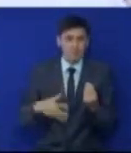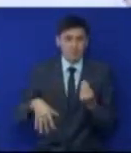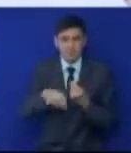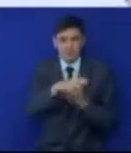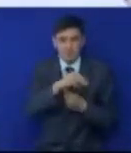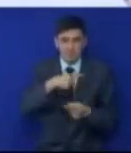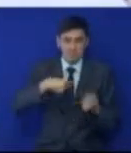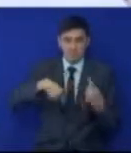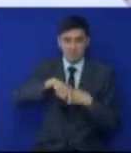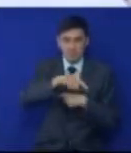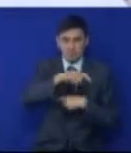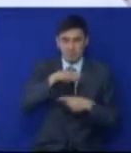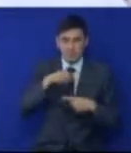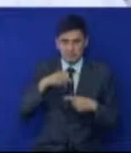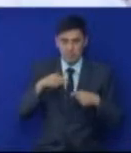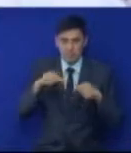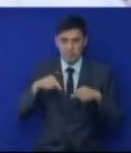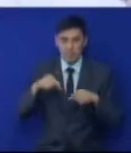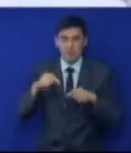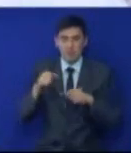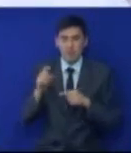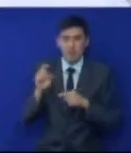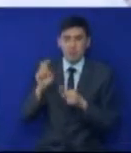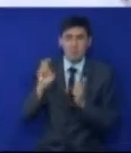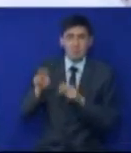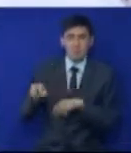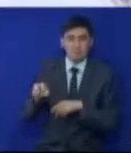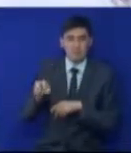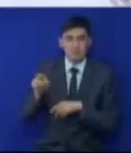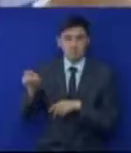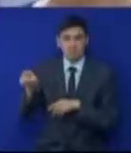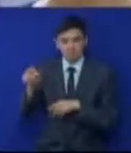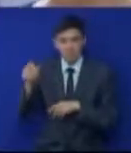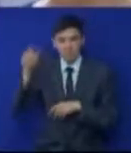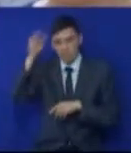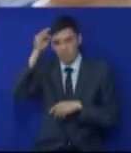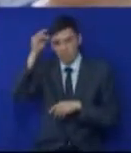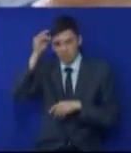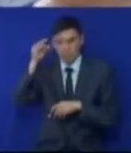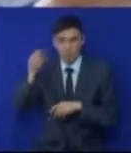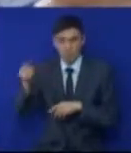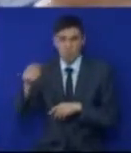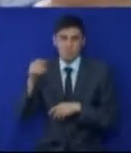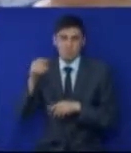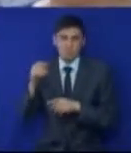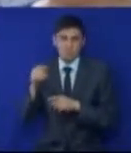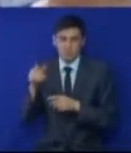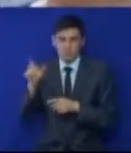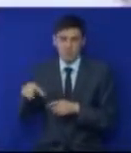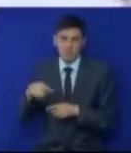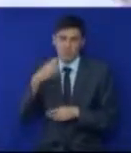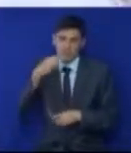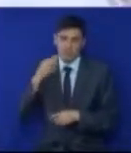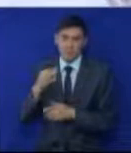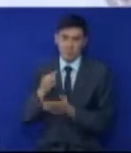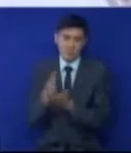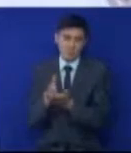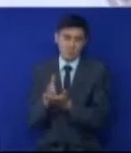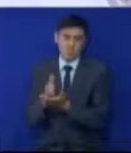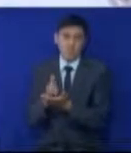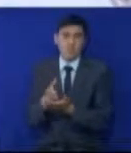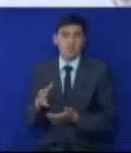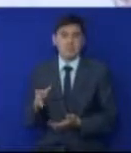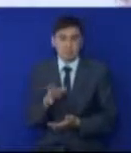барлығымыз еске алып жиналып отырмыз. Аманолла ағаның адал еңбектің арқасында Аманолла